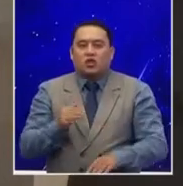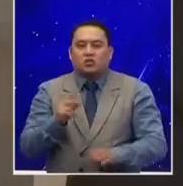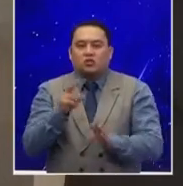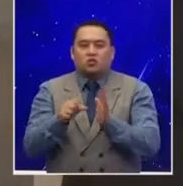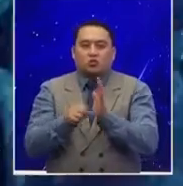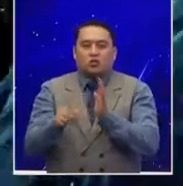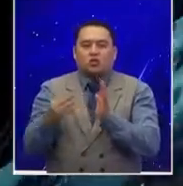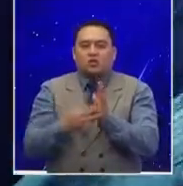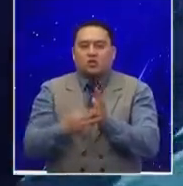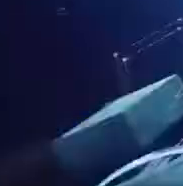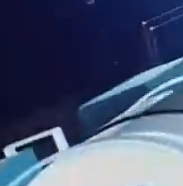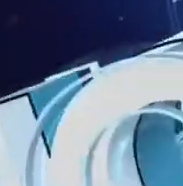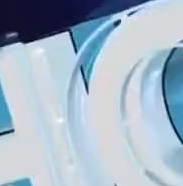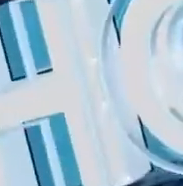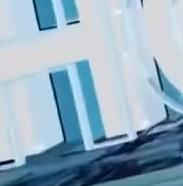639.